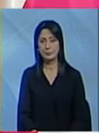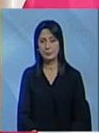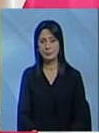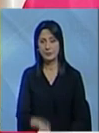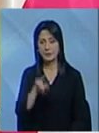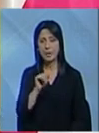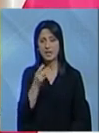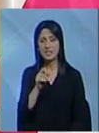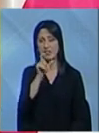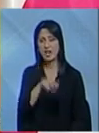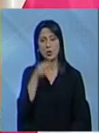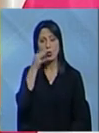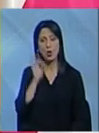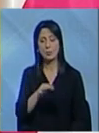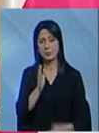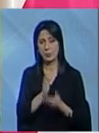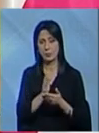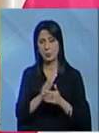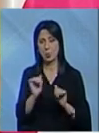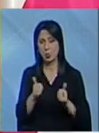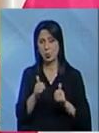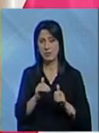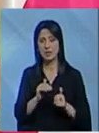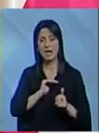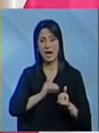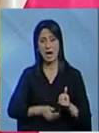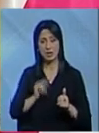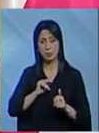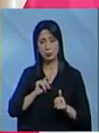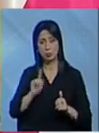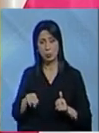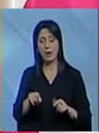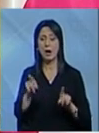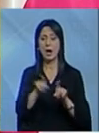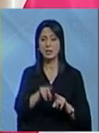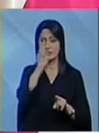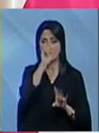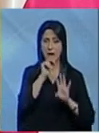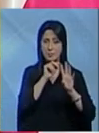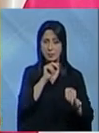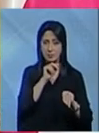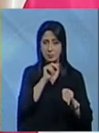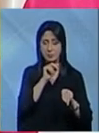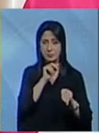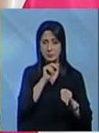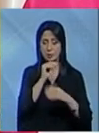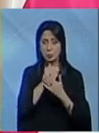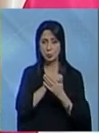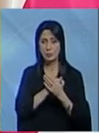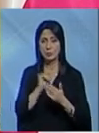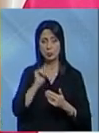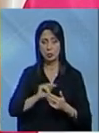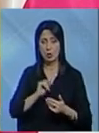დავით ფარცვანიას აქვს განუცხადება როგორც კერძო სექტორში მუშაობის, ასევე სახელმწიფო